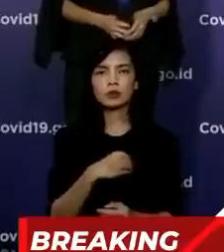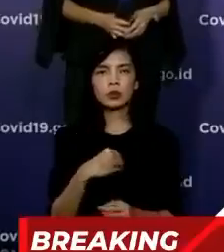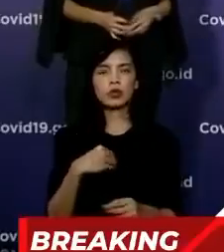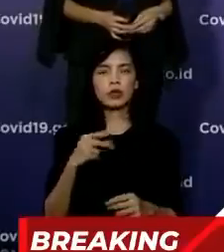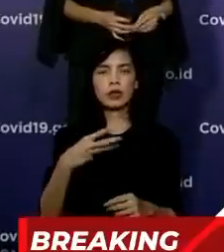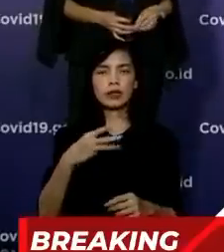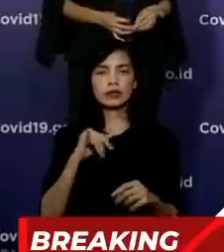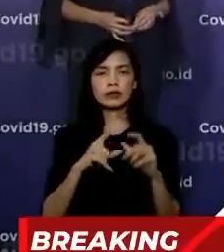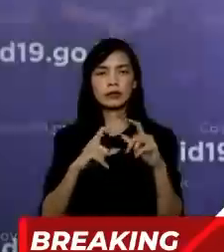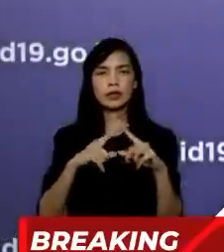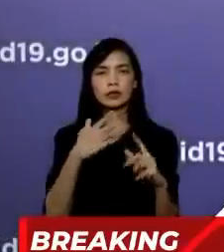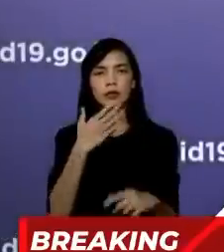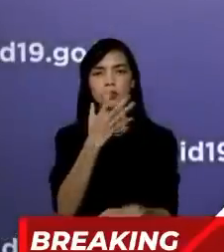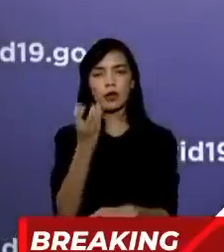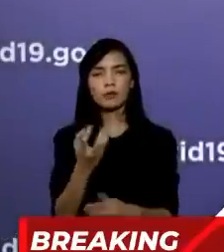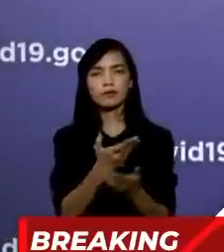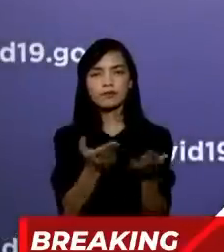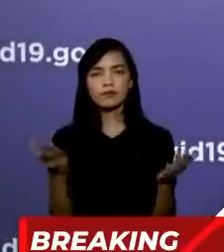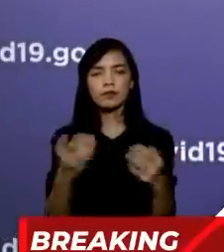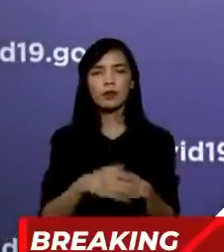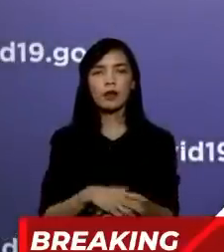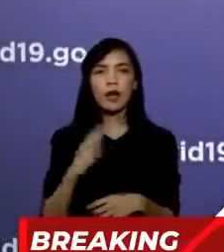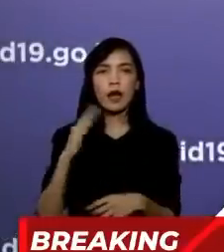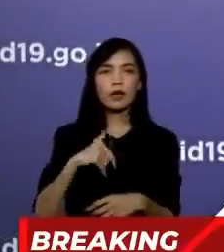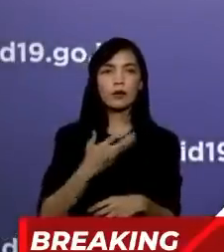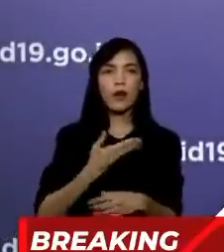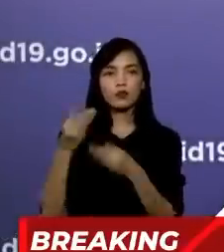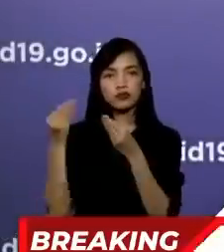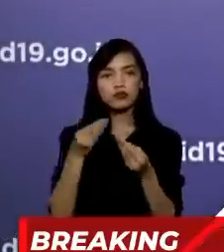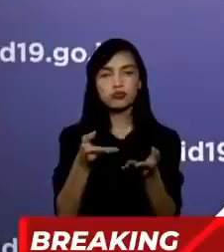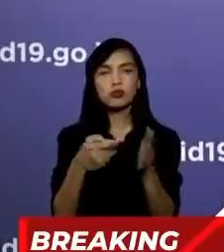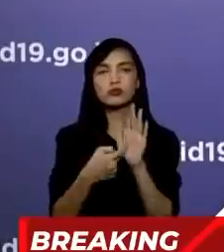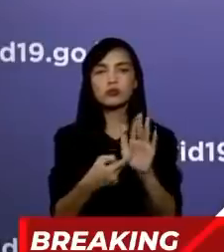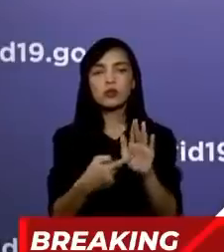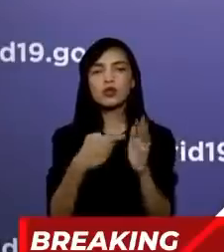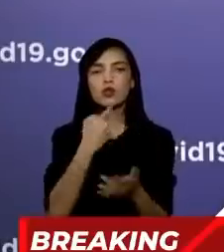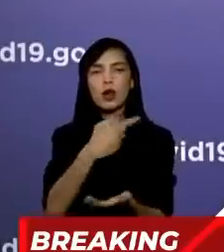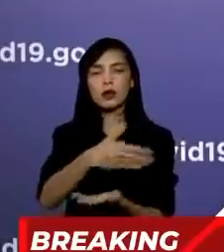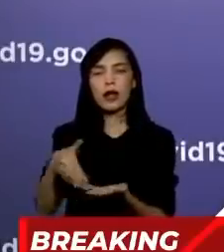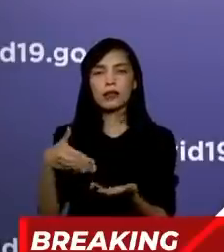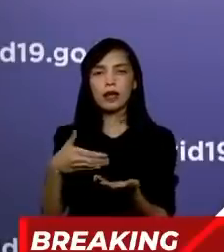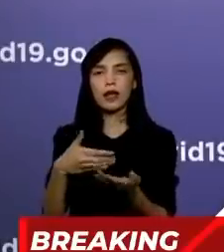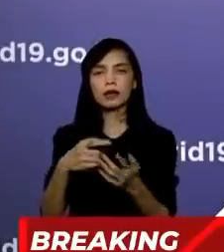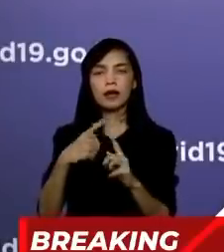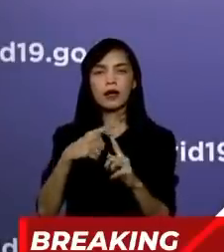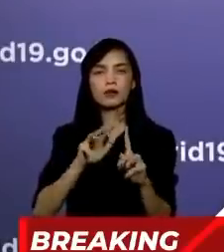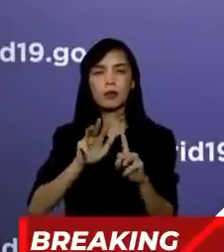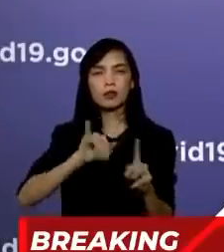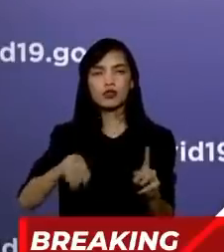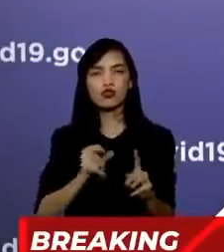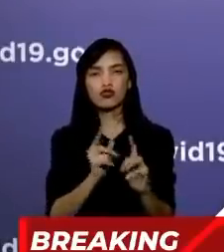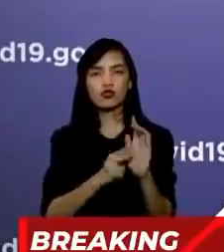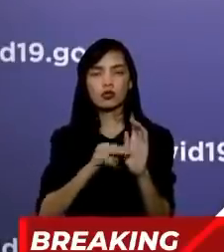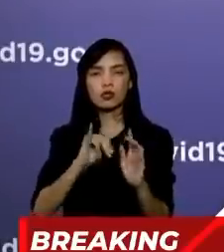hai saudara saya Selamat sore hari ini kami akan kembali mengupdate data generasi kesehatan per 19 Juni